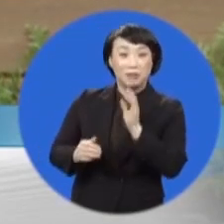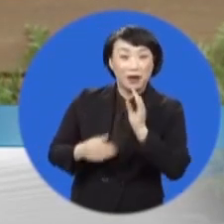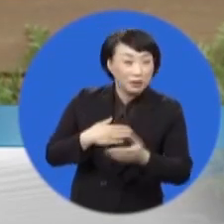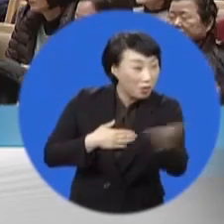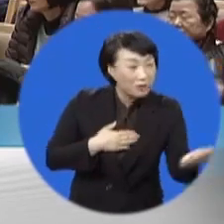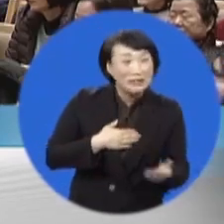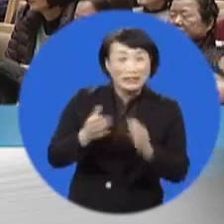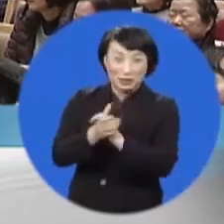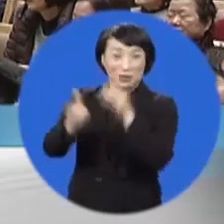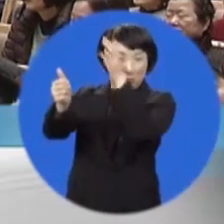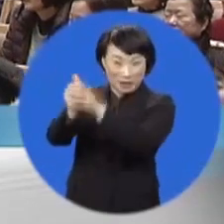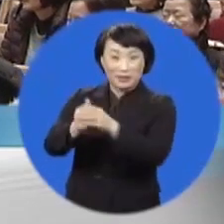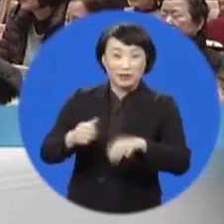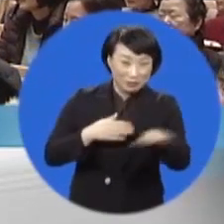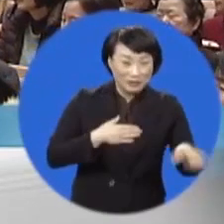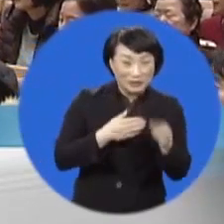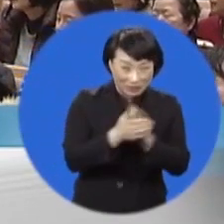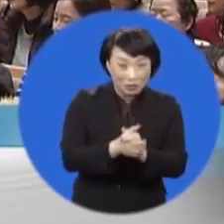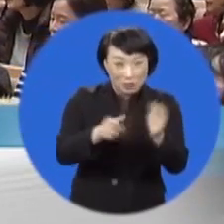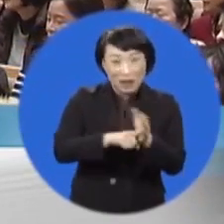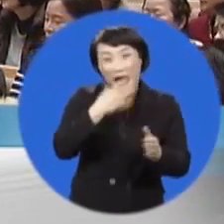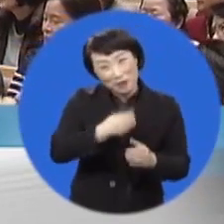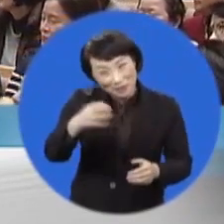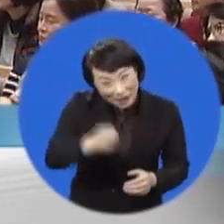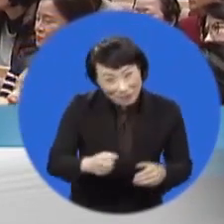행복하라 이 말이야 알아 들었어요